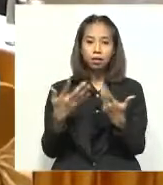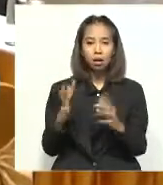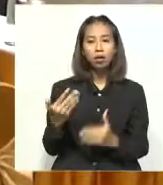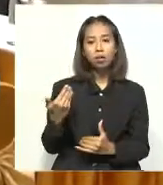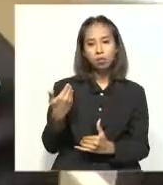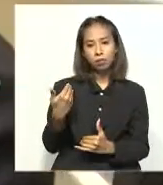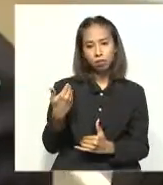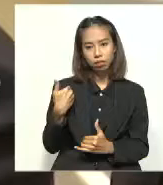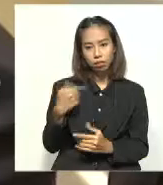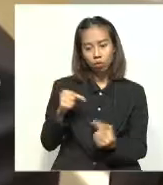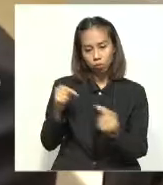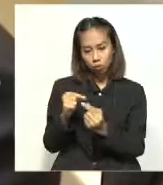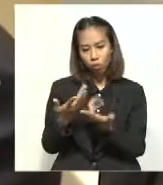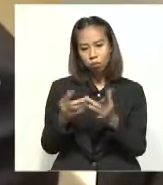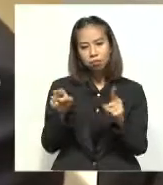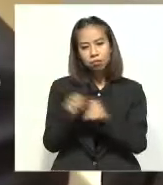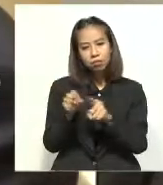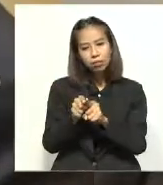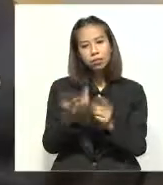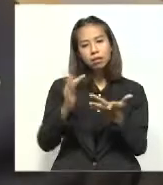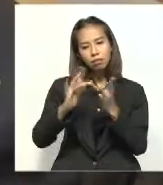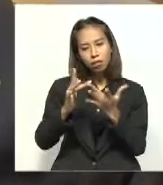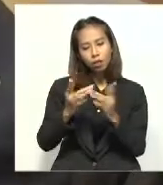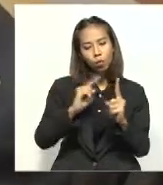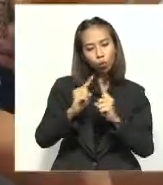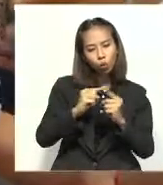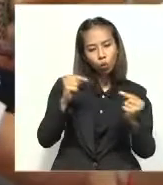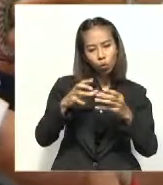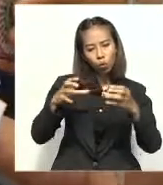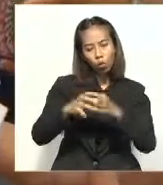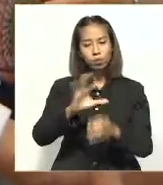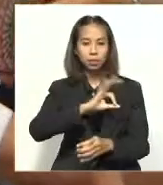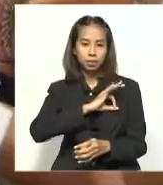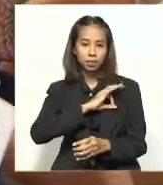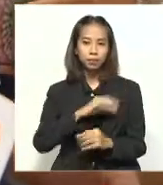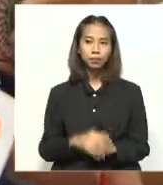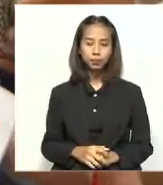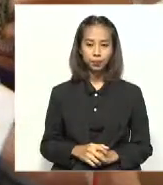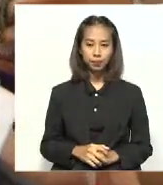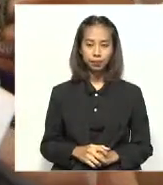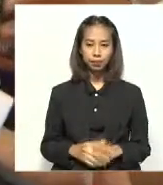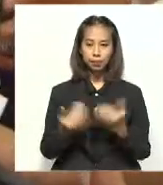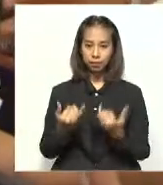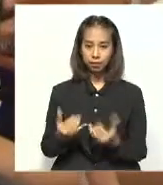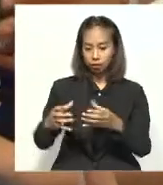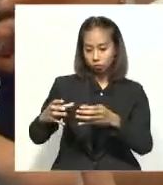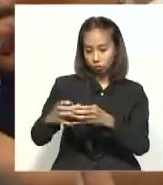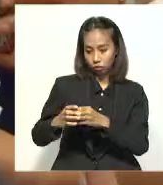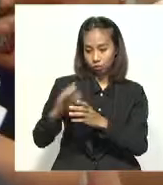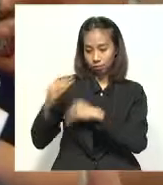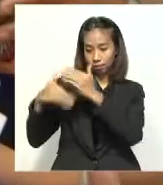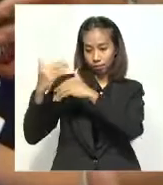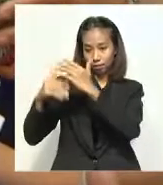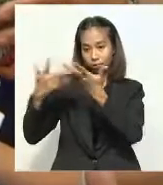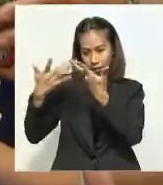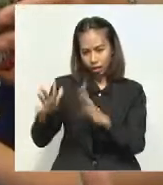ใช้โซเชียลมีเดียในการติดต่อกับสมาชิกพรรคค่ะ ตอนนี้ข้อบังคับพรรคของพรรคชาติไทยพัฒนาเสร็จสิ้นหมดแล้วยกเว้น